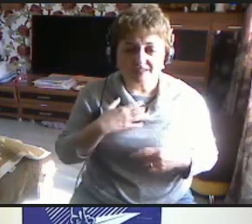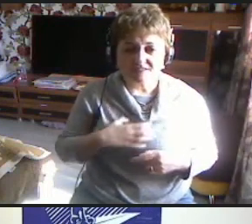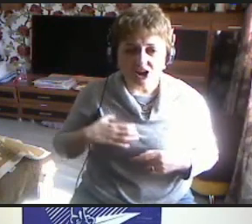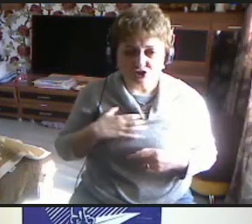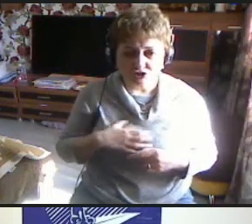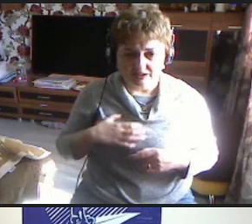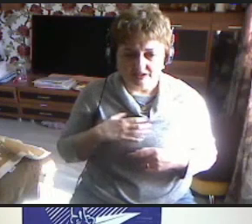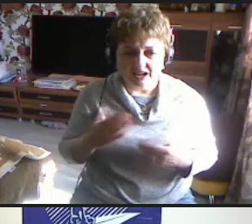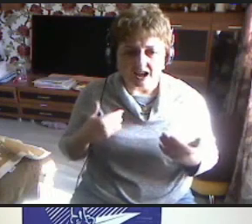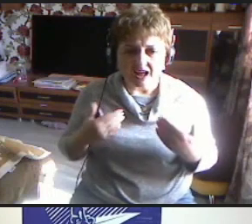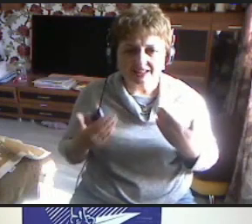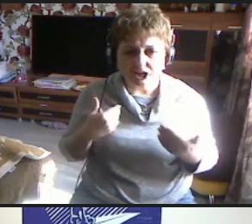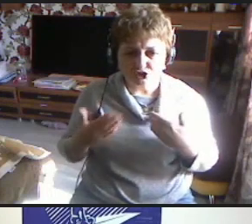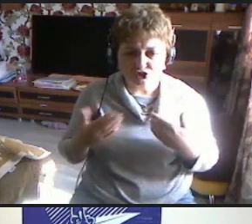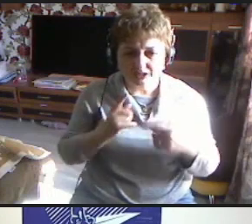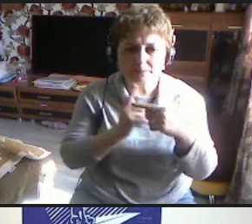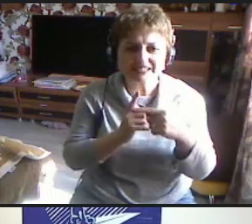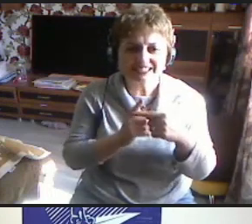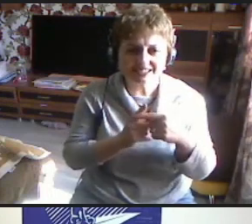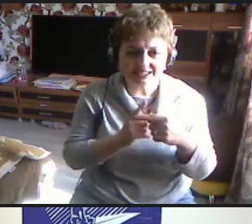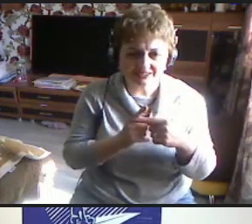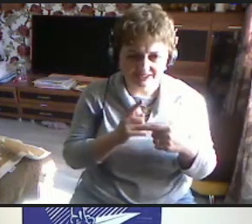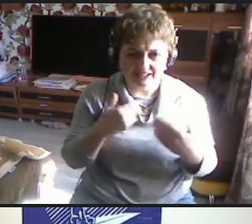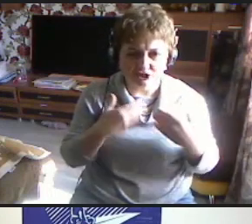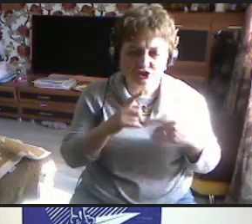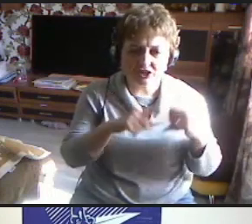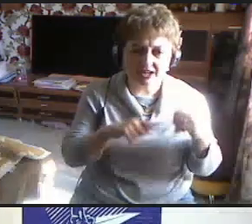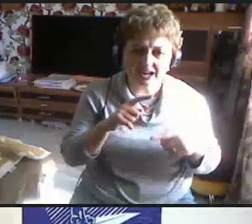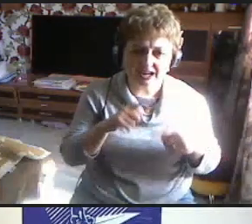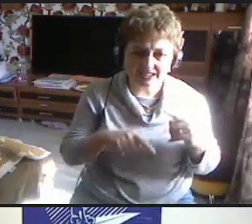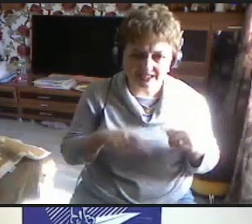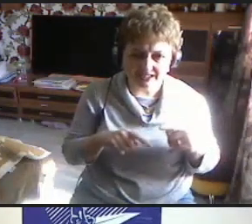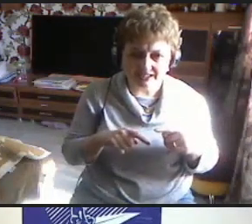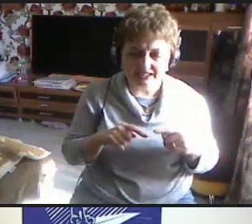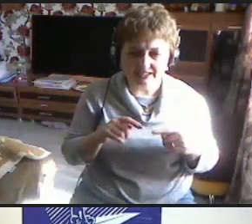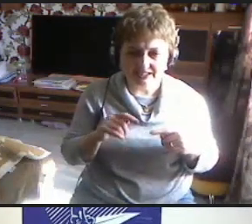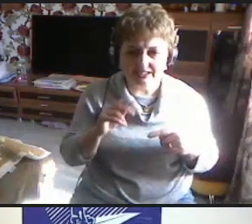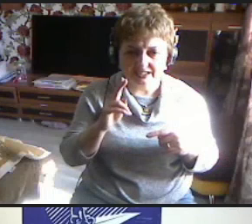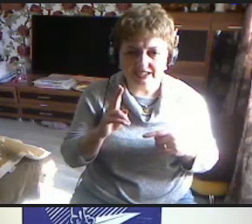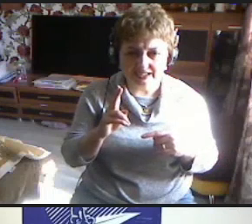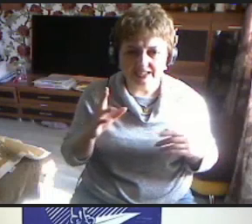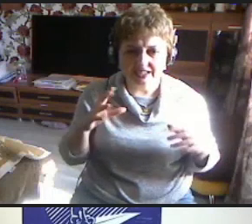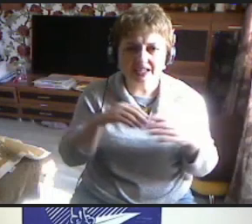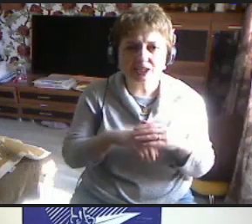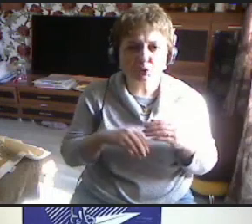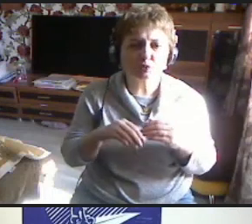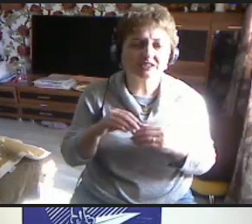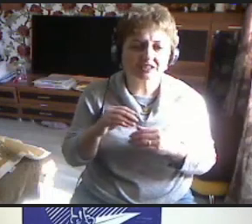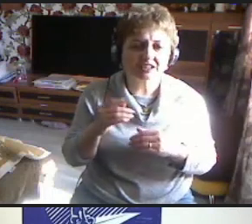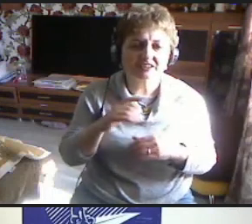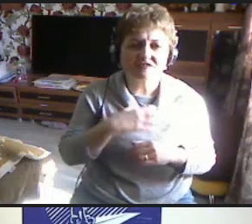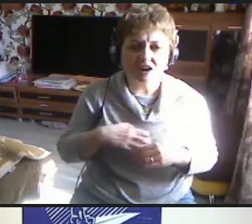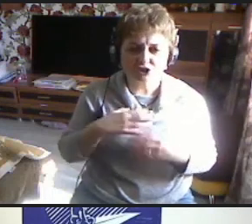отношение, позитивное отношение родителей вот, к инклюзии. И важно поддержать родителей учеников